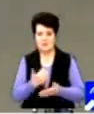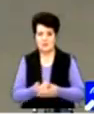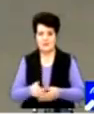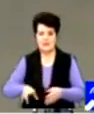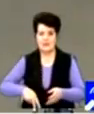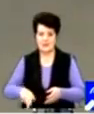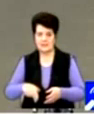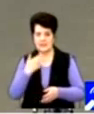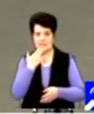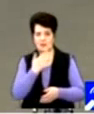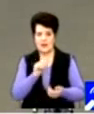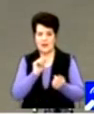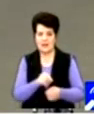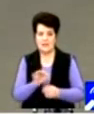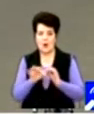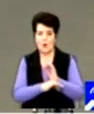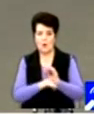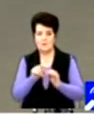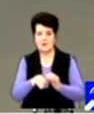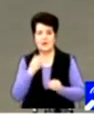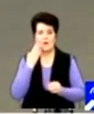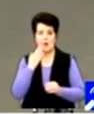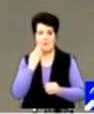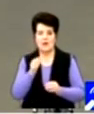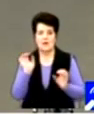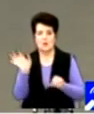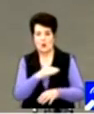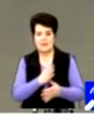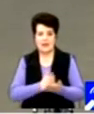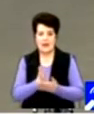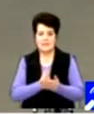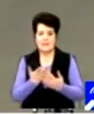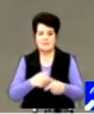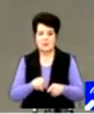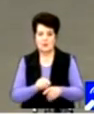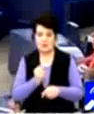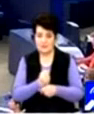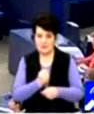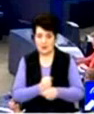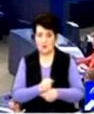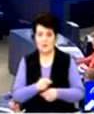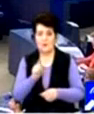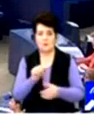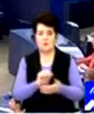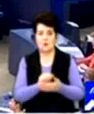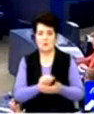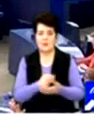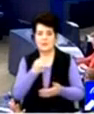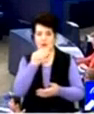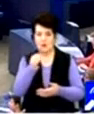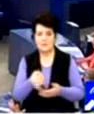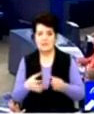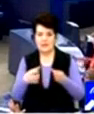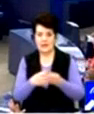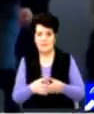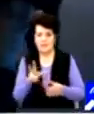Direcției Naționale Anticorupție din România, care toate calitățile pentru această funcție. În document, Tajani a comunicat și